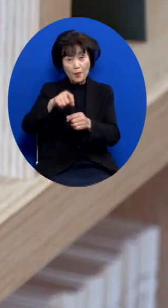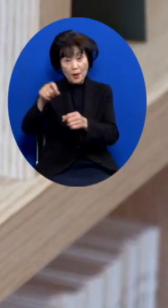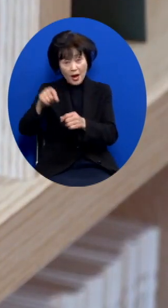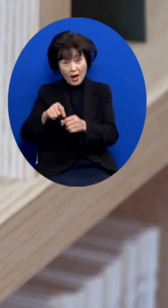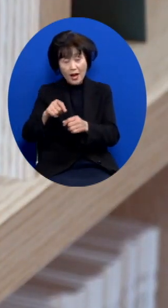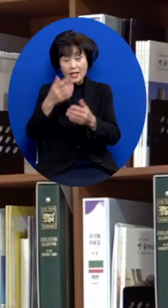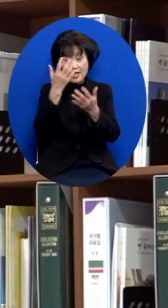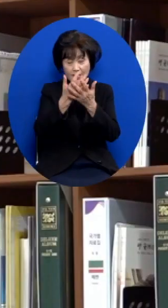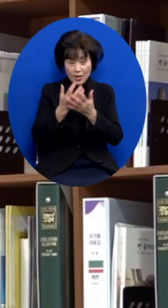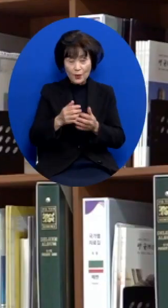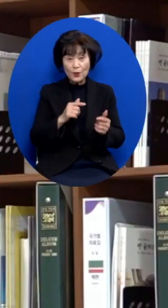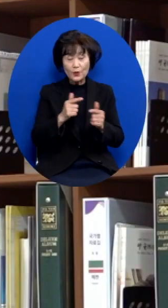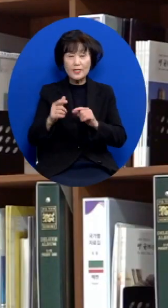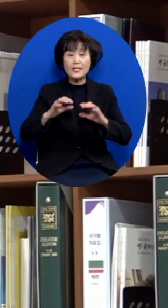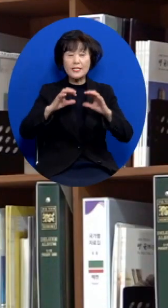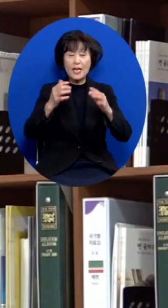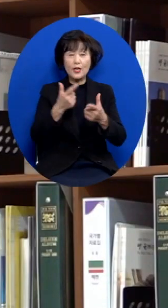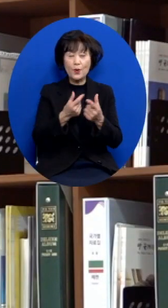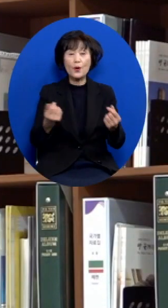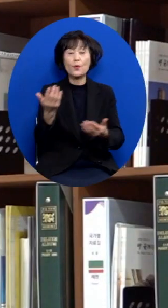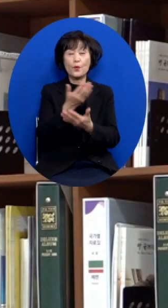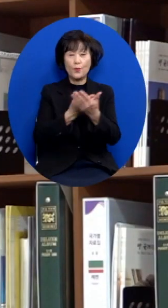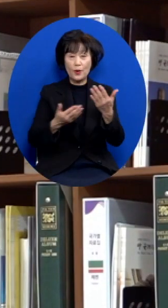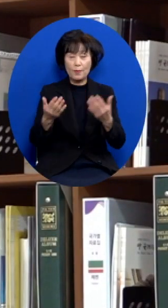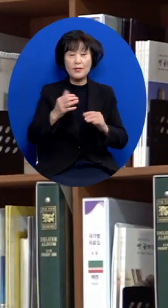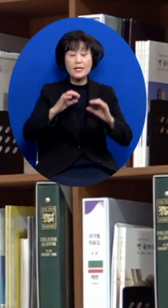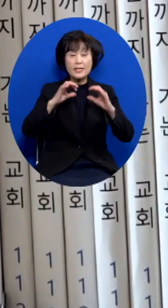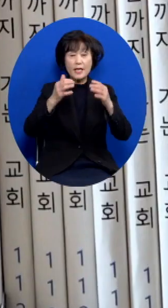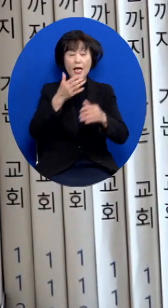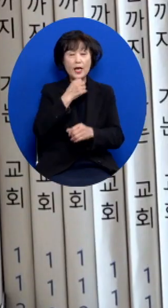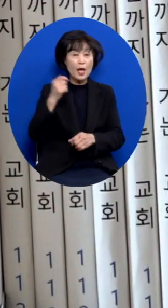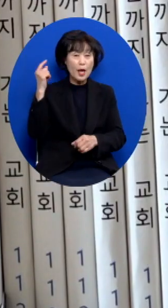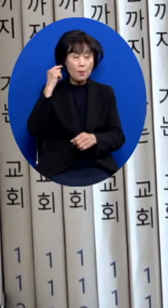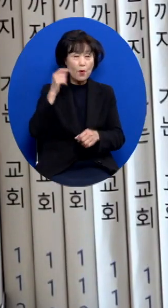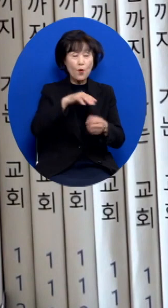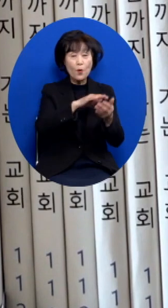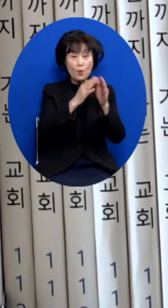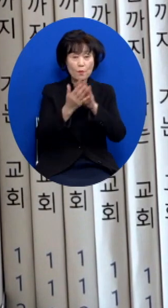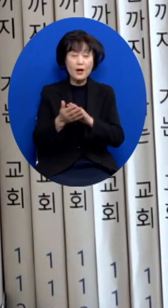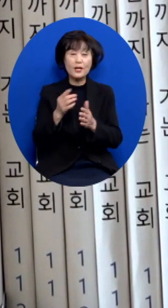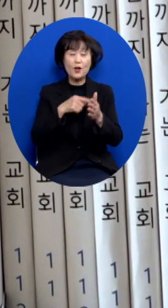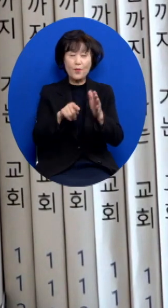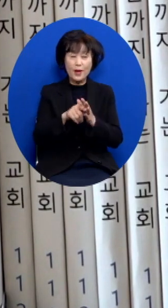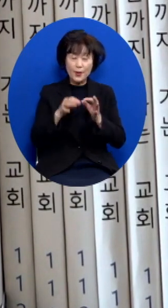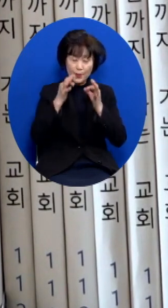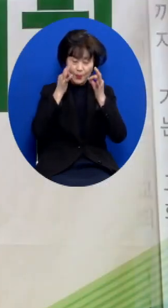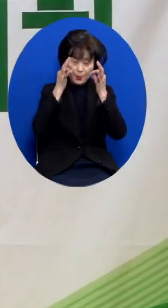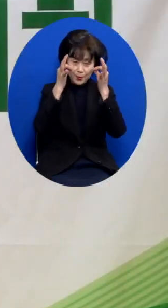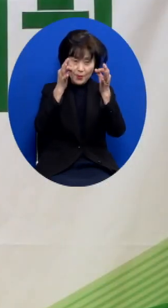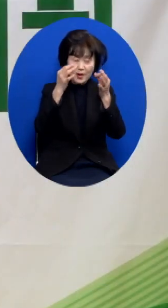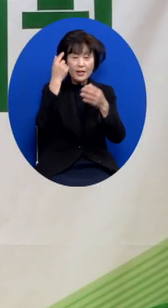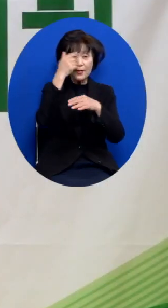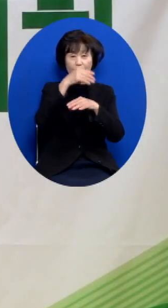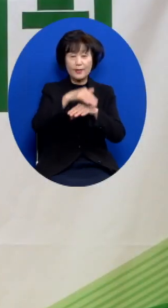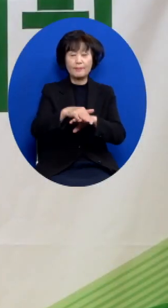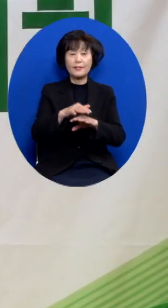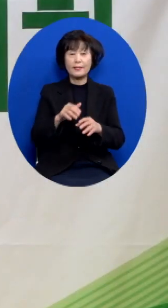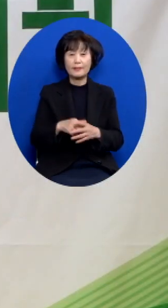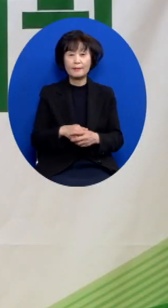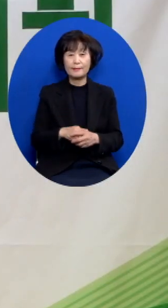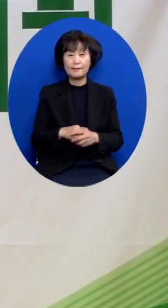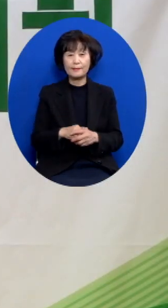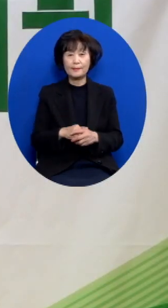전세계교회와 공유하고 앞으로도 세계복음화를 위한 활동에 주력할 방침입니다 CTS 뉴스